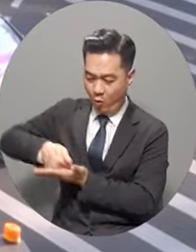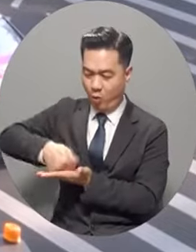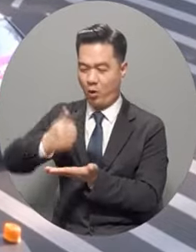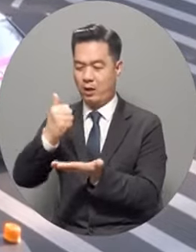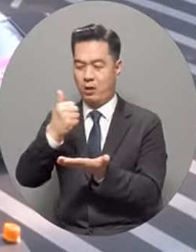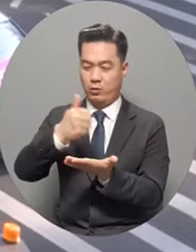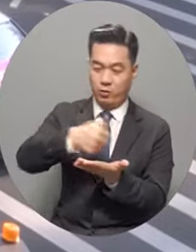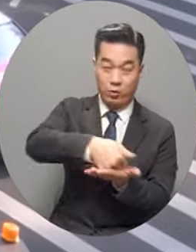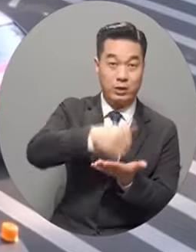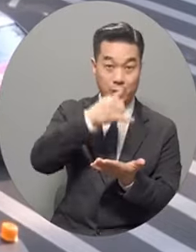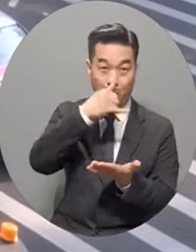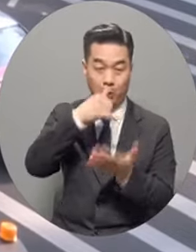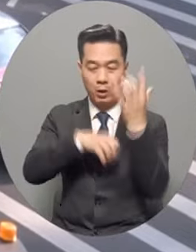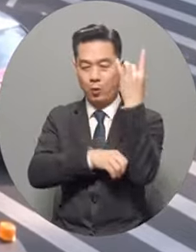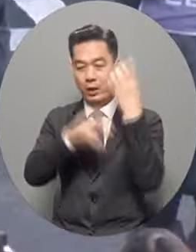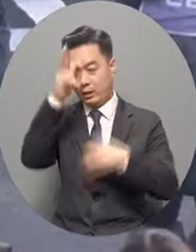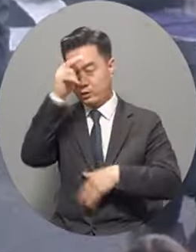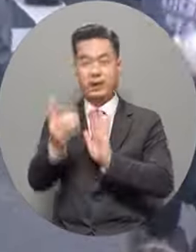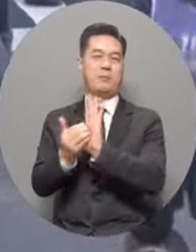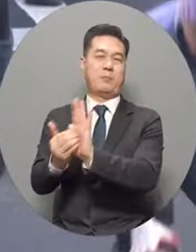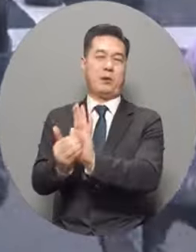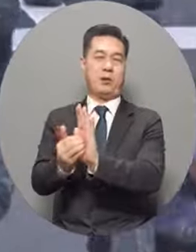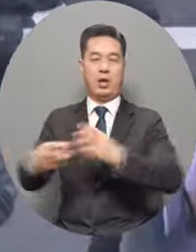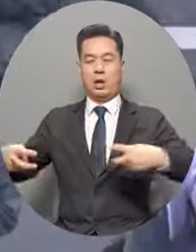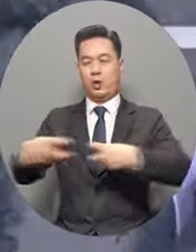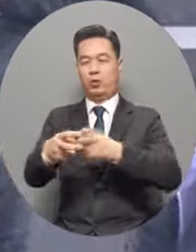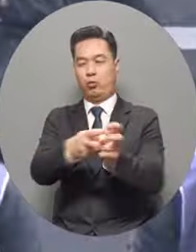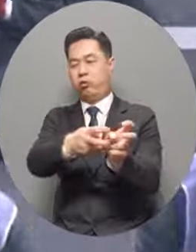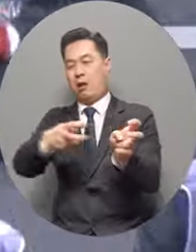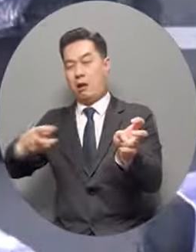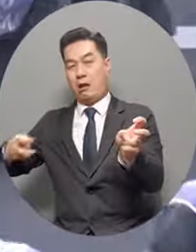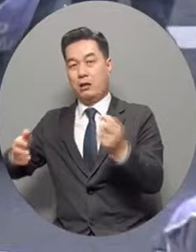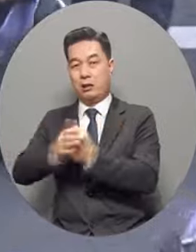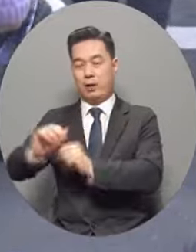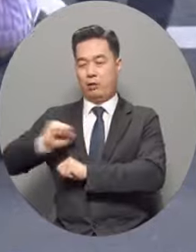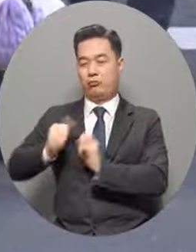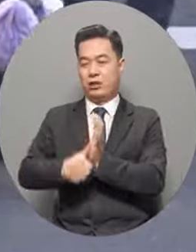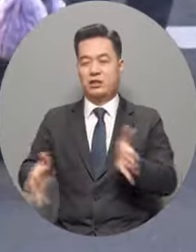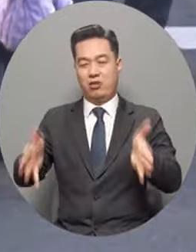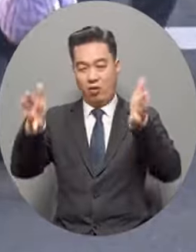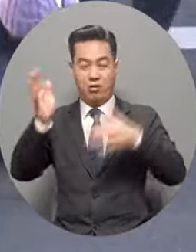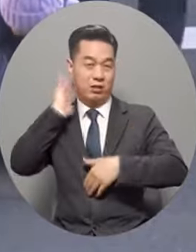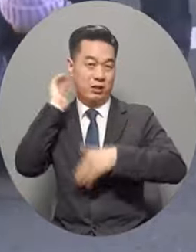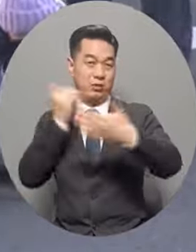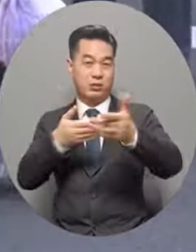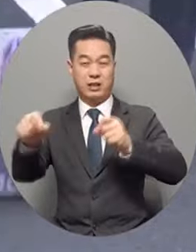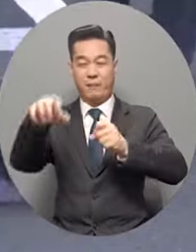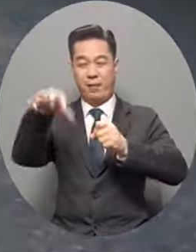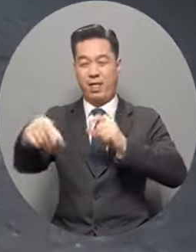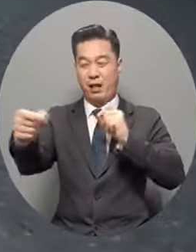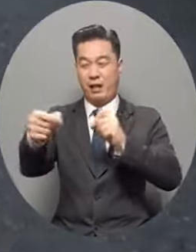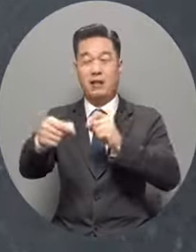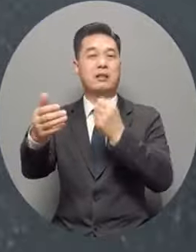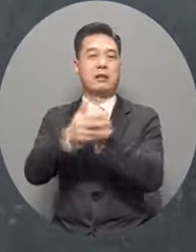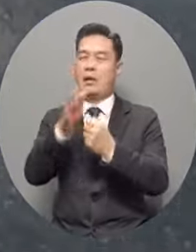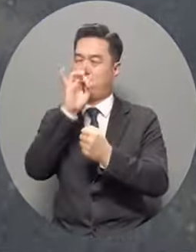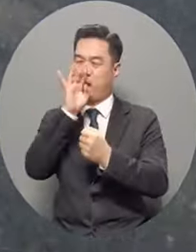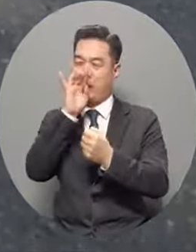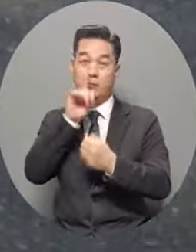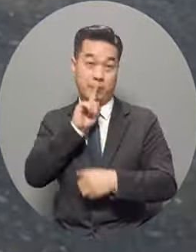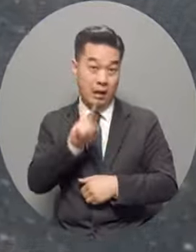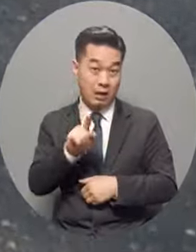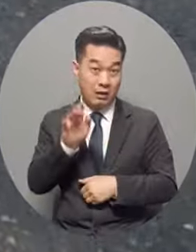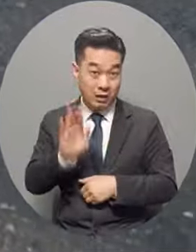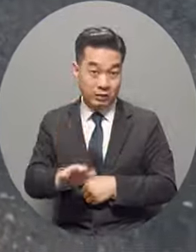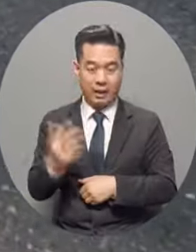집회를 불허했습니다. 행진이 교통정체를 일으키고 군사시설과 대통령실 앞에서 진행된다는 이유였습니다.